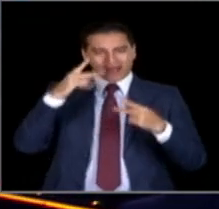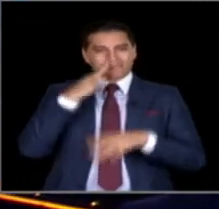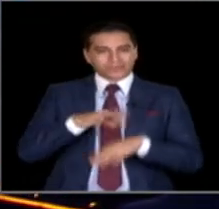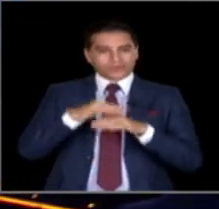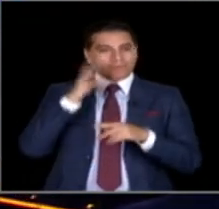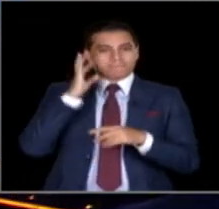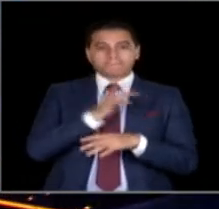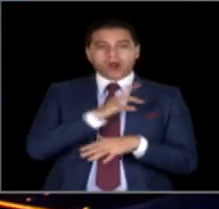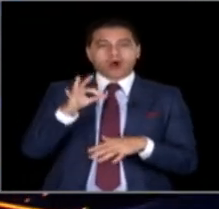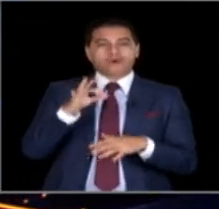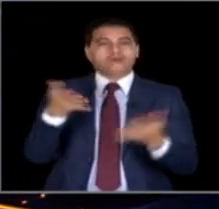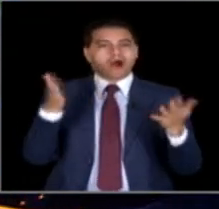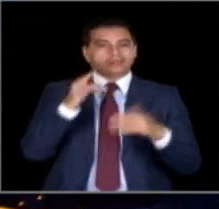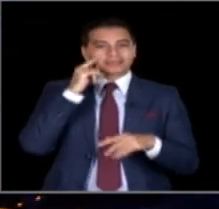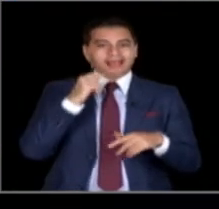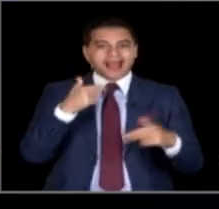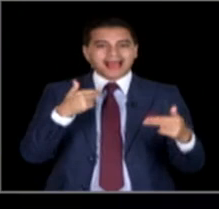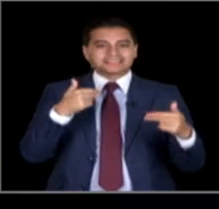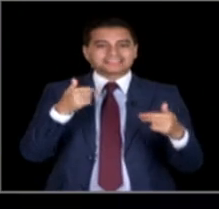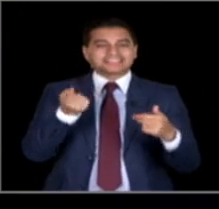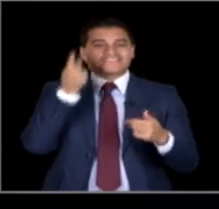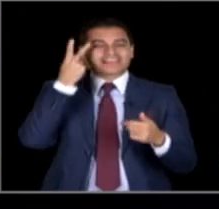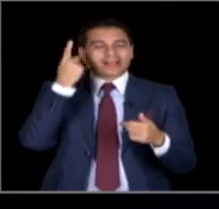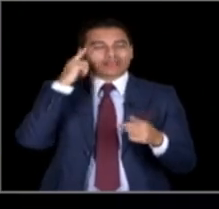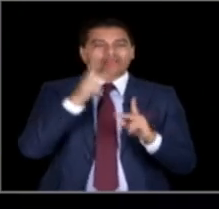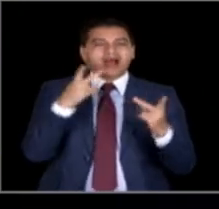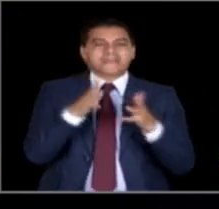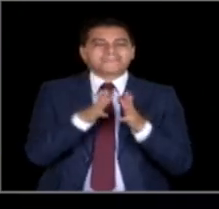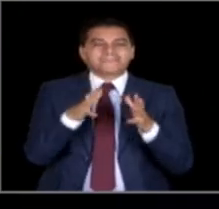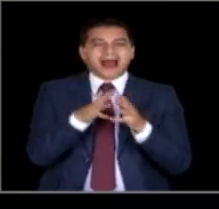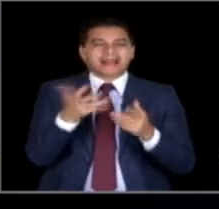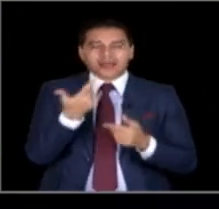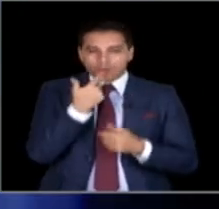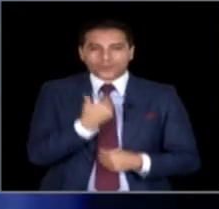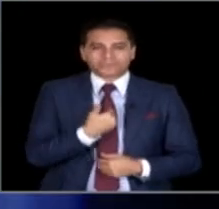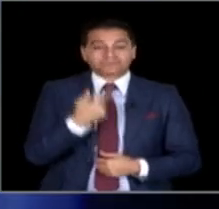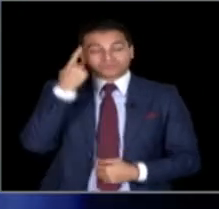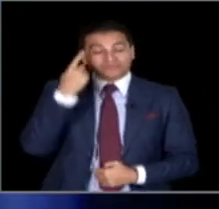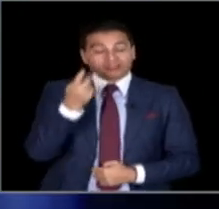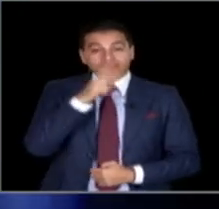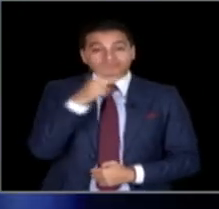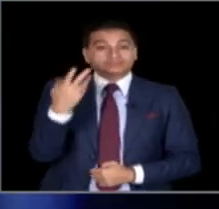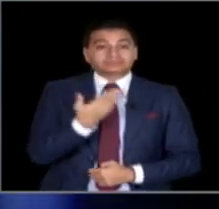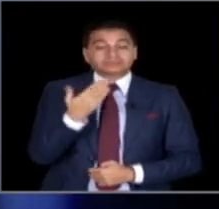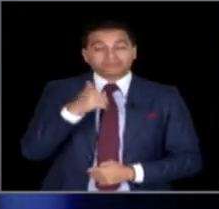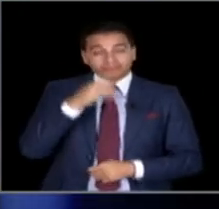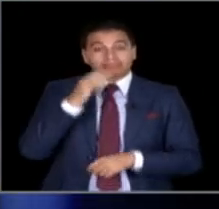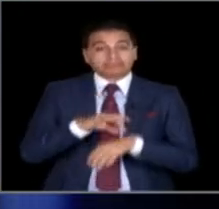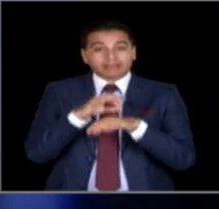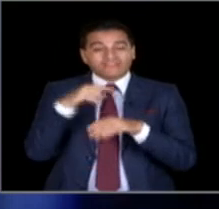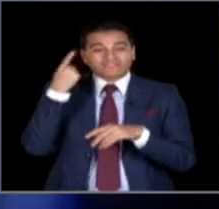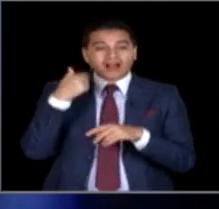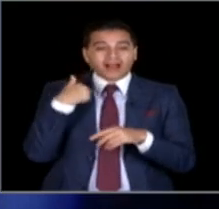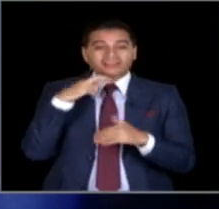واتشهرنا. يعني ايه الفكر اتغير؟ اشرح لنا اكتر. الفكر اتغير لان كان في ناس فاكره